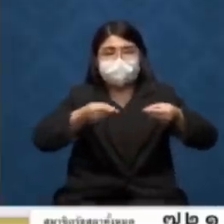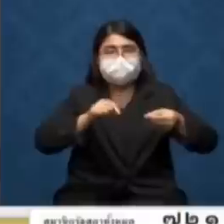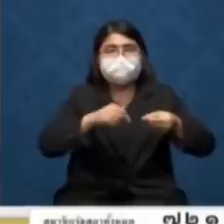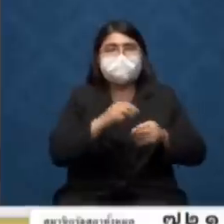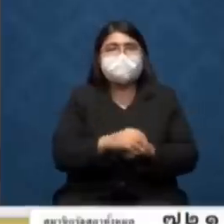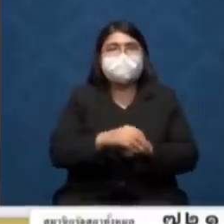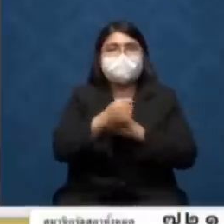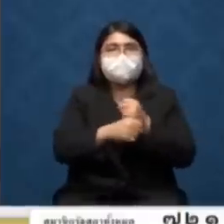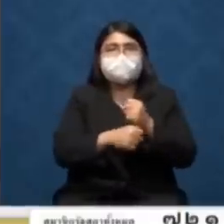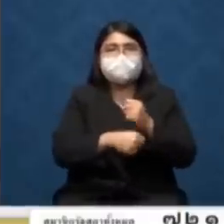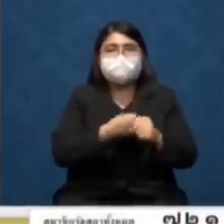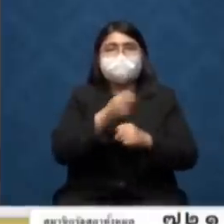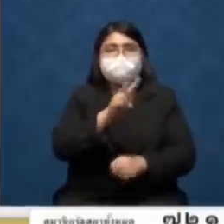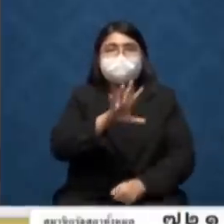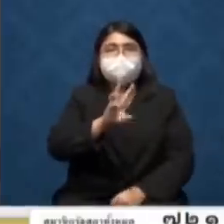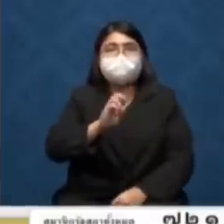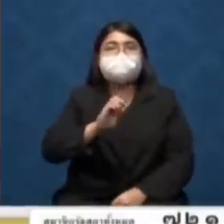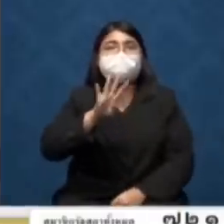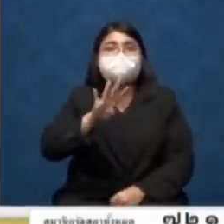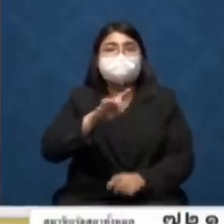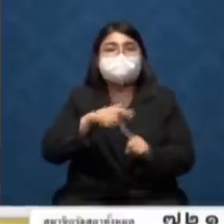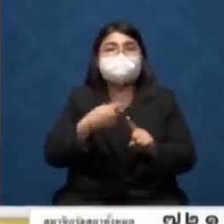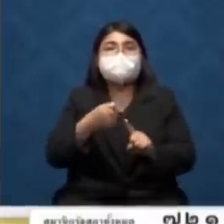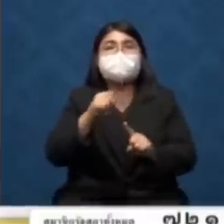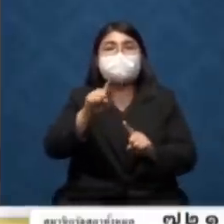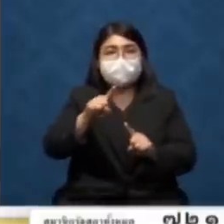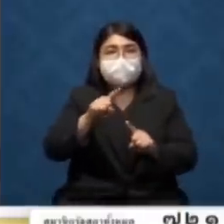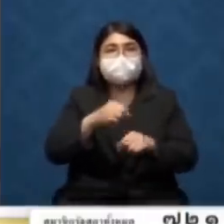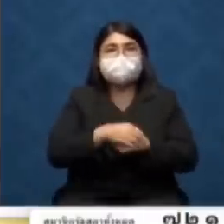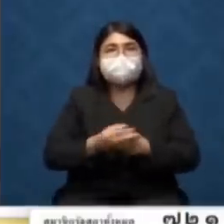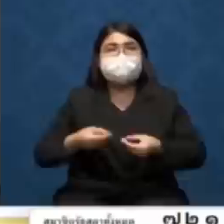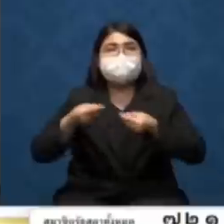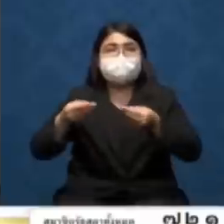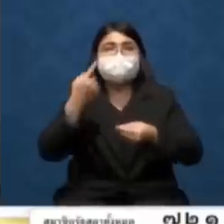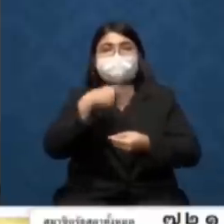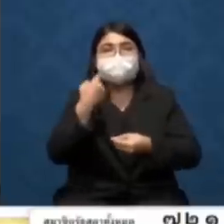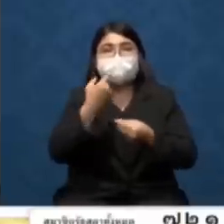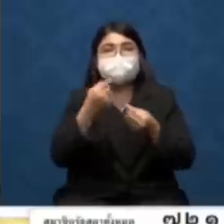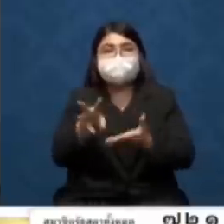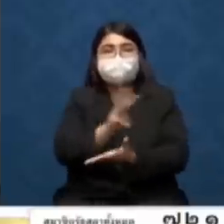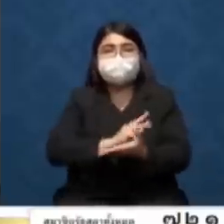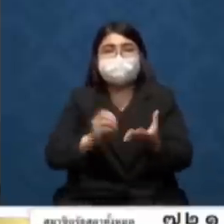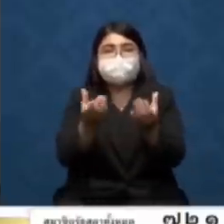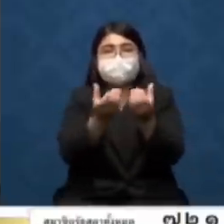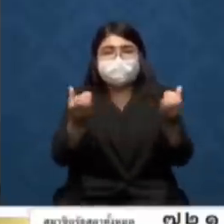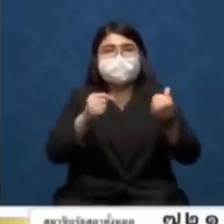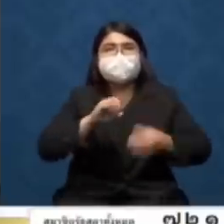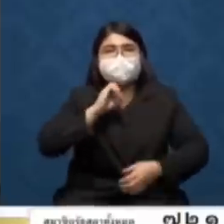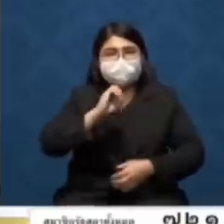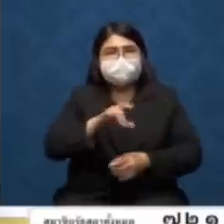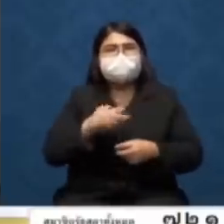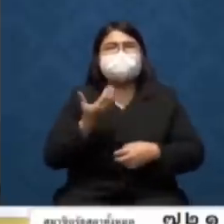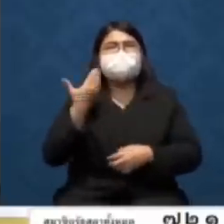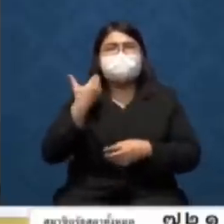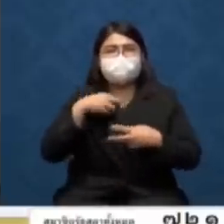2, 5, 6, 4 นำเสนอต่อมาวลัทมศาัก็ยึนยนชัเจนครัว่าที่ผ่านมามมปัญหาอะไรแลวจำ